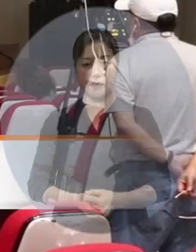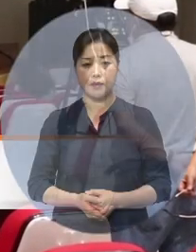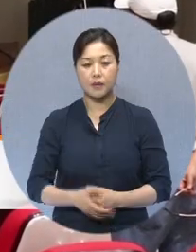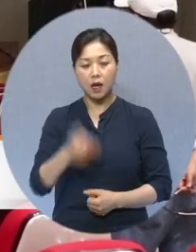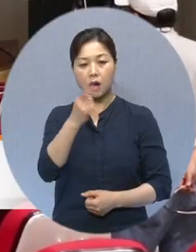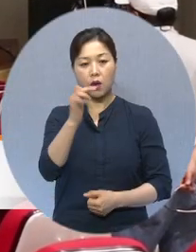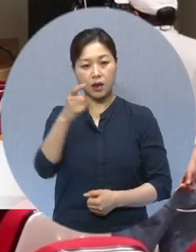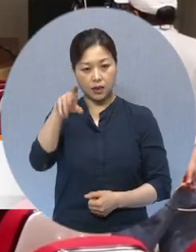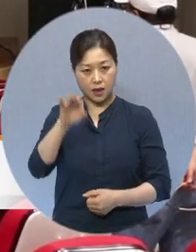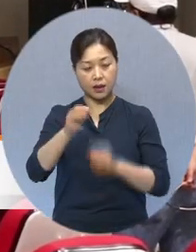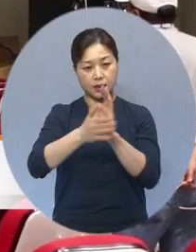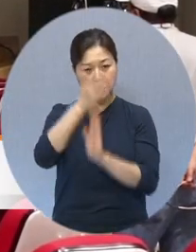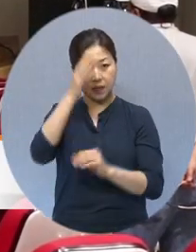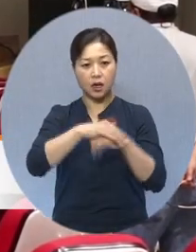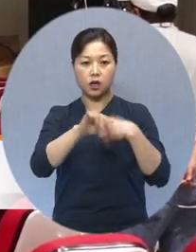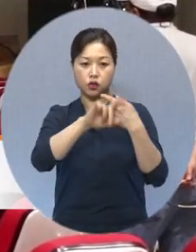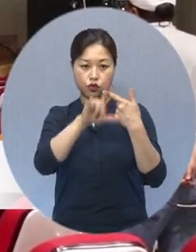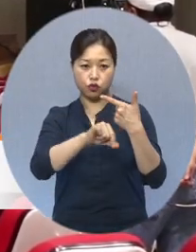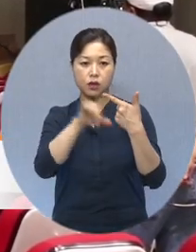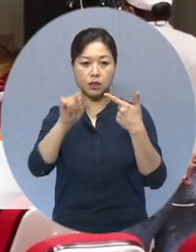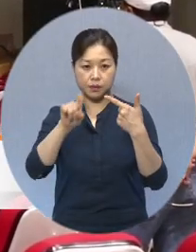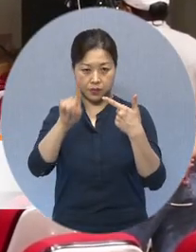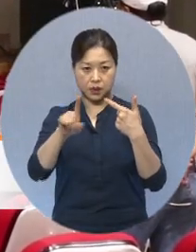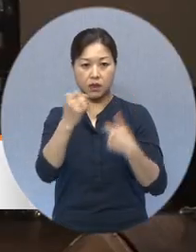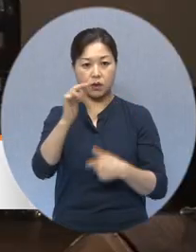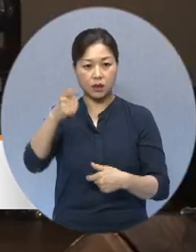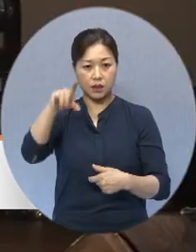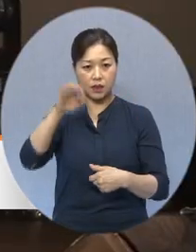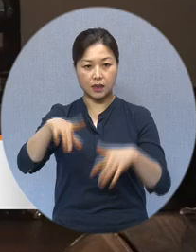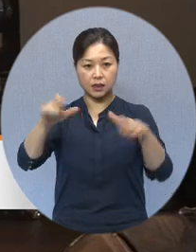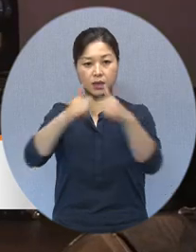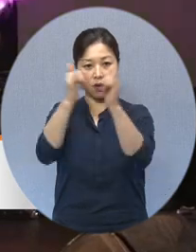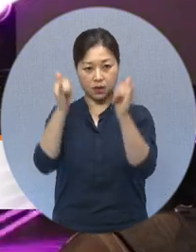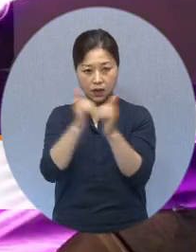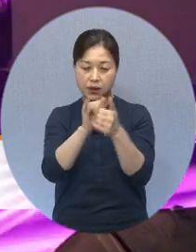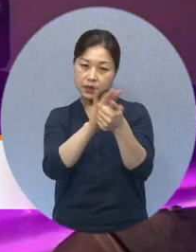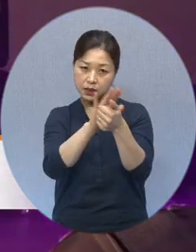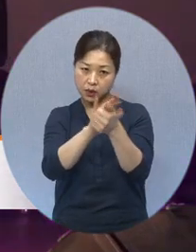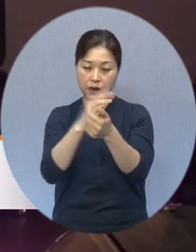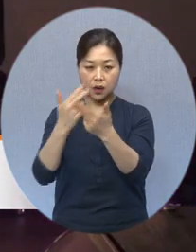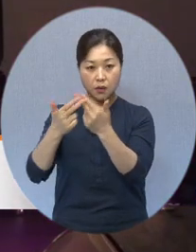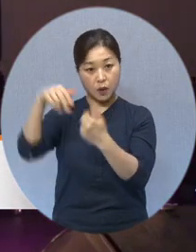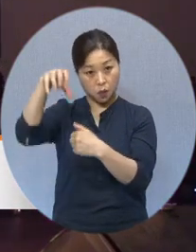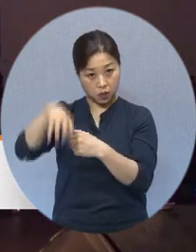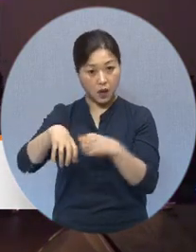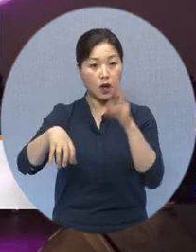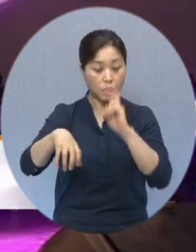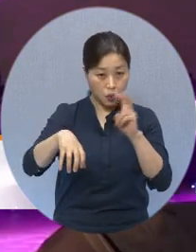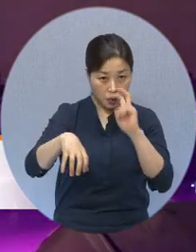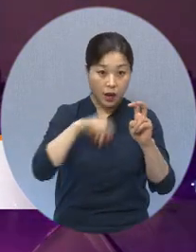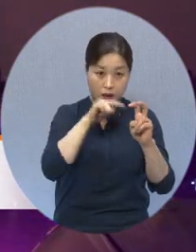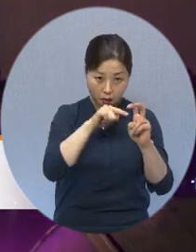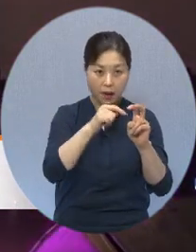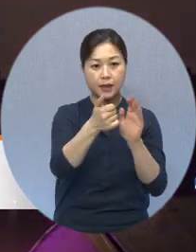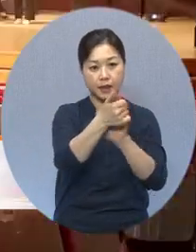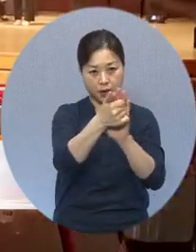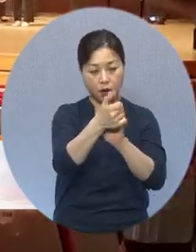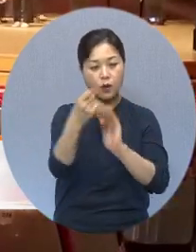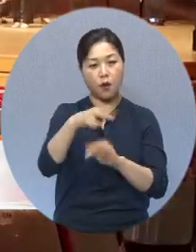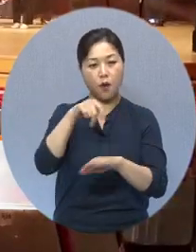광양시가 지난 11일 광양시 지역사회보장협의체와 함께 노래를 위한 위로와 걷기를 통한 기부라는